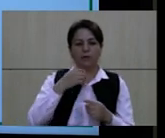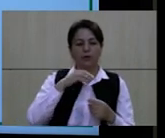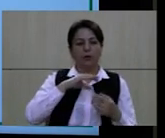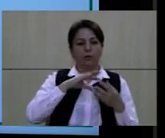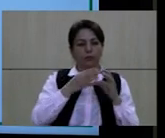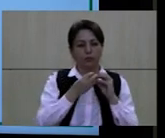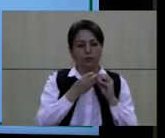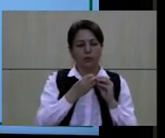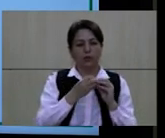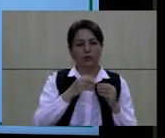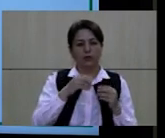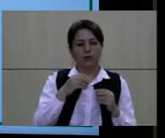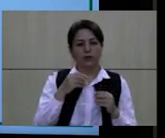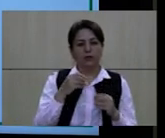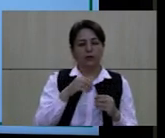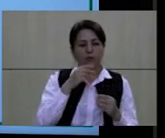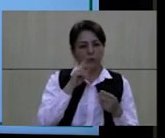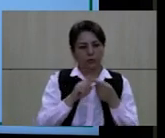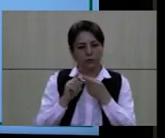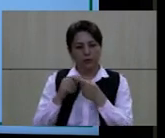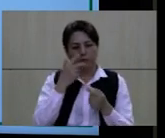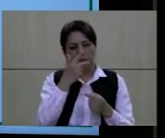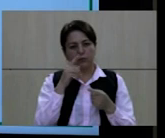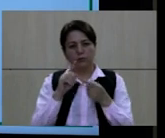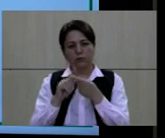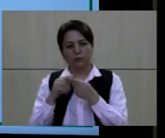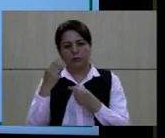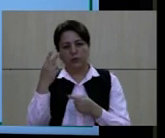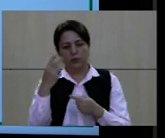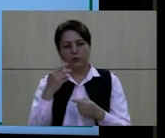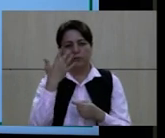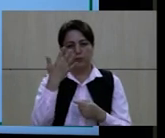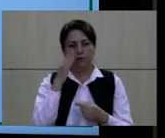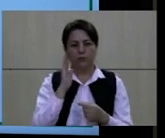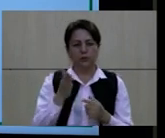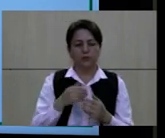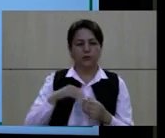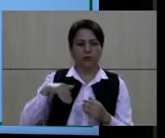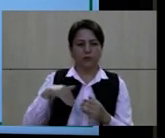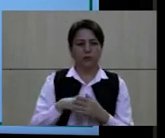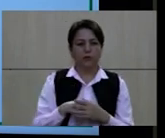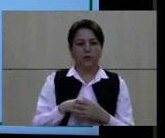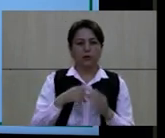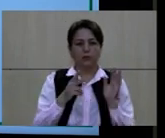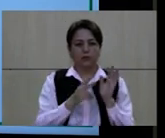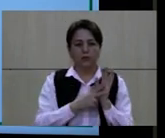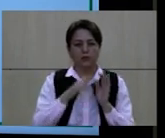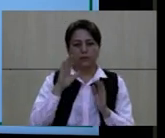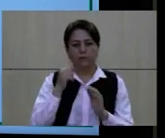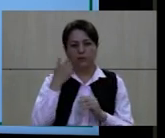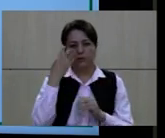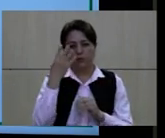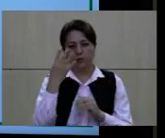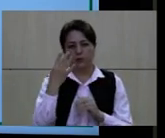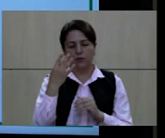qismlarni qo'shib olamiz. Ya'ni 3 ga 2 ni qo'shamiz. 5 yozib olamiz. Keyin esa 8 va 4